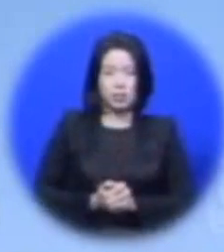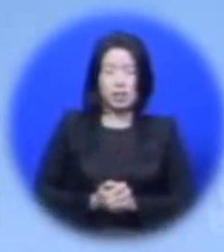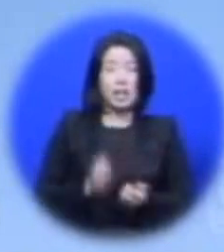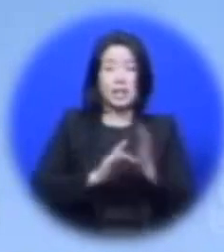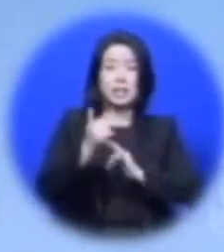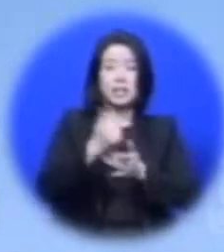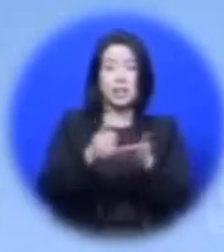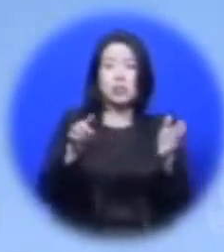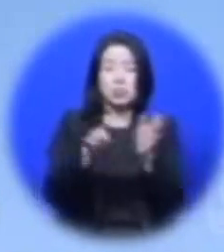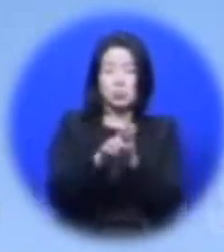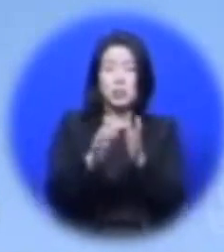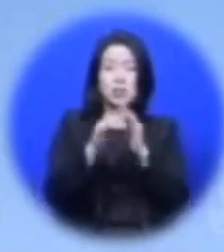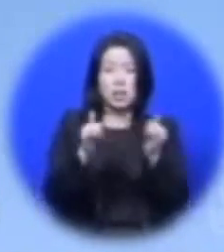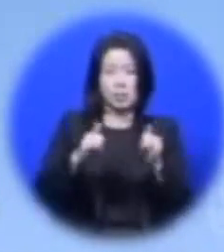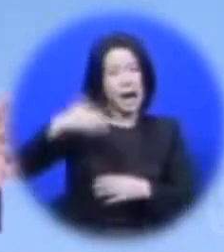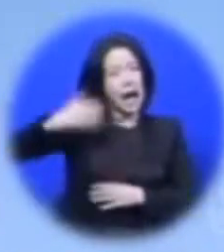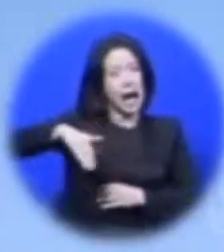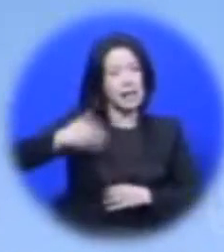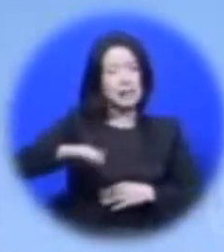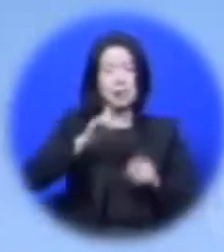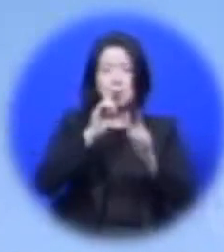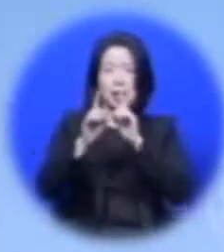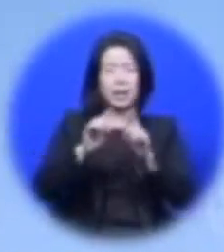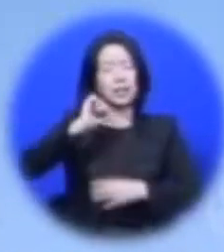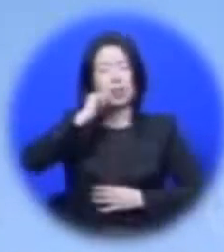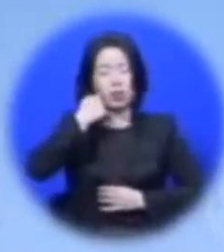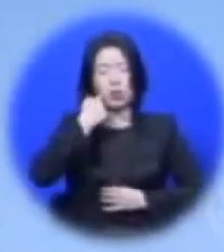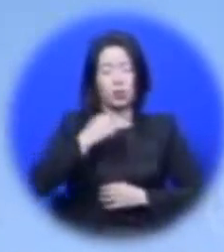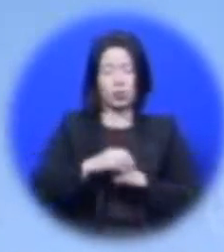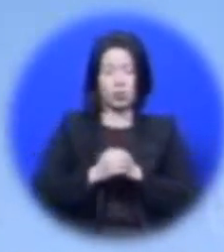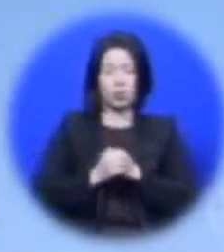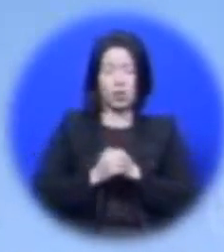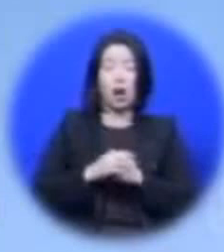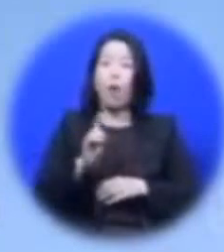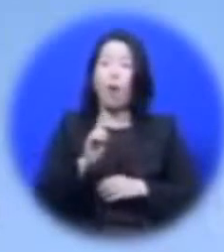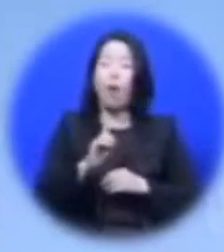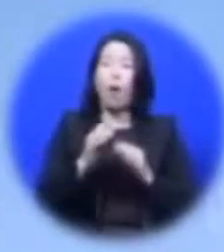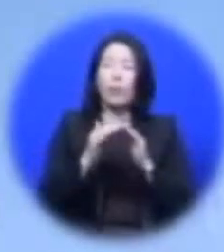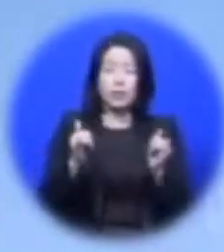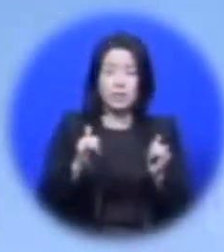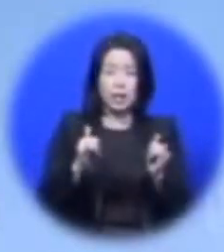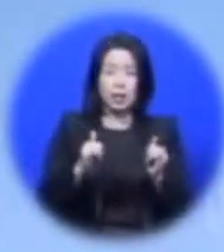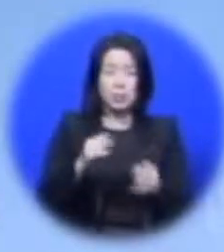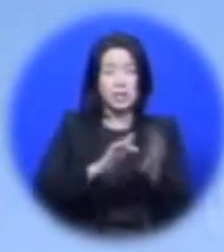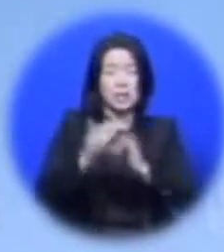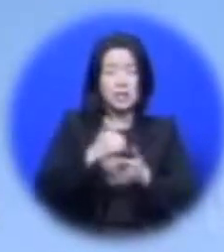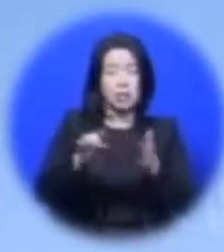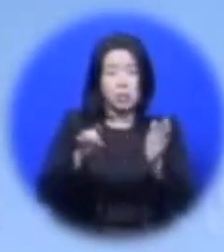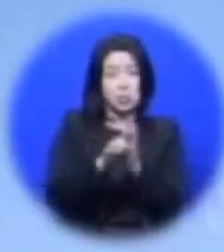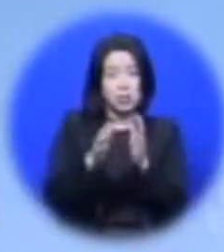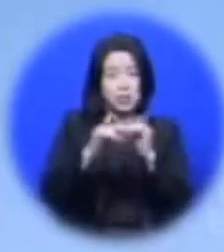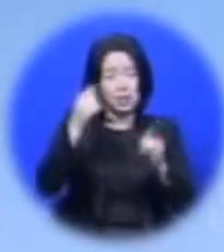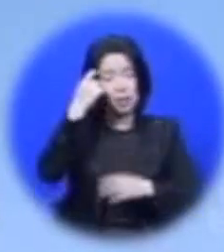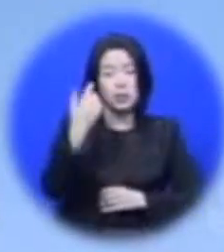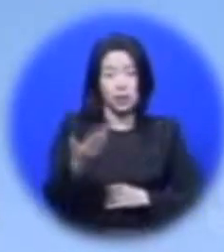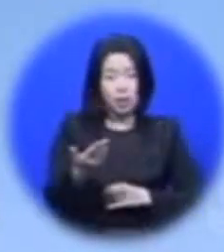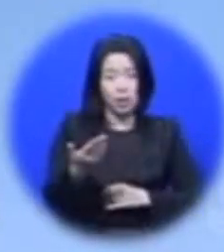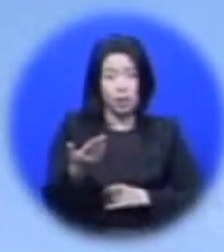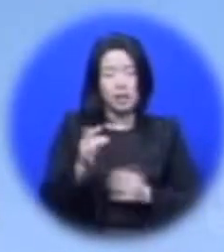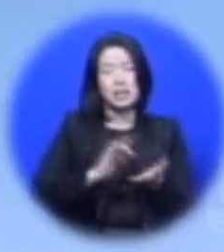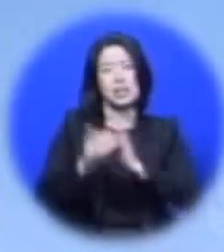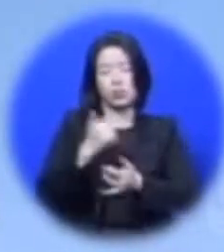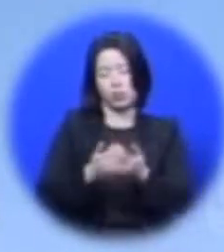예수 믿는 사람이라고 아직 말하기가 어려워요. 그럼 어떤 사람이 예수 믿는 사람이죠? 예수님과 사귐이 있는